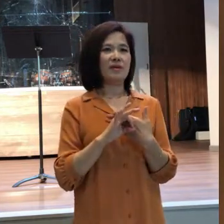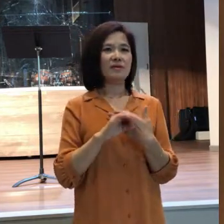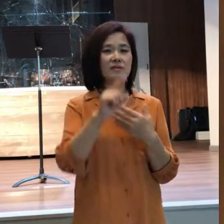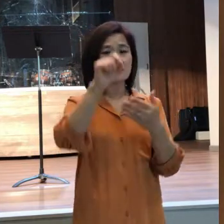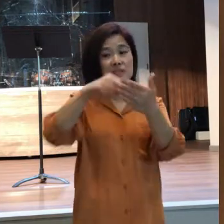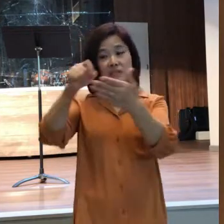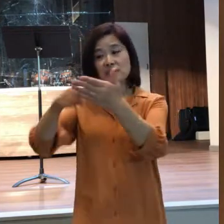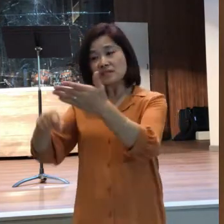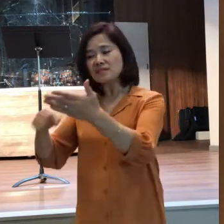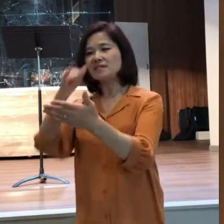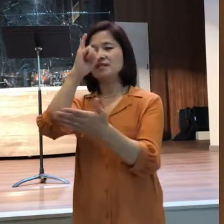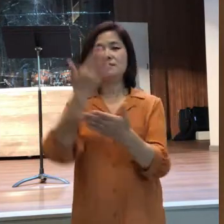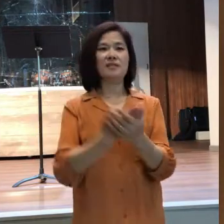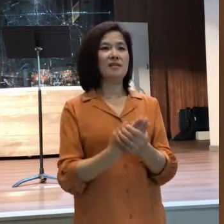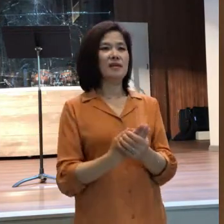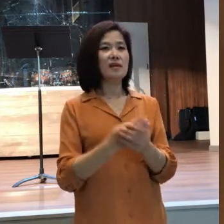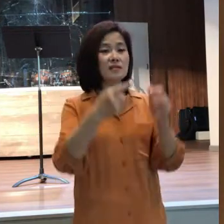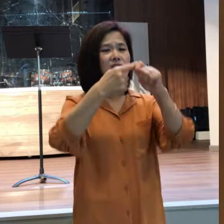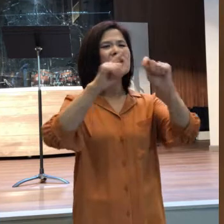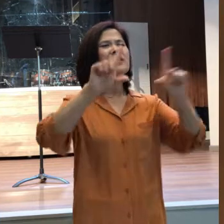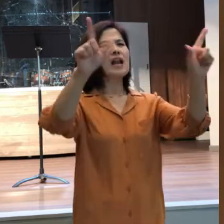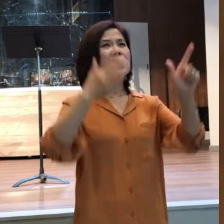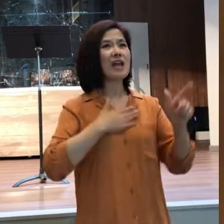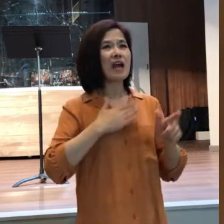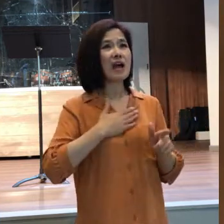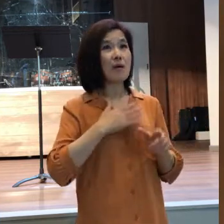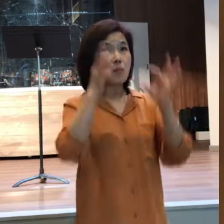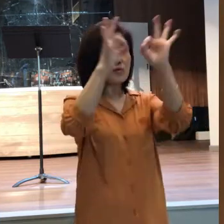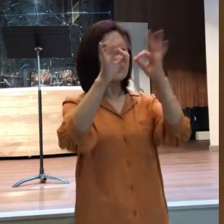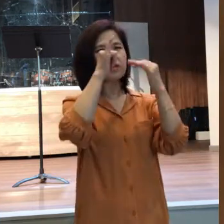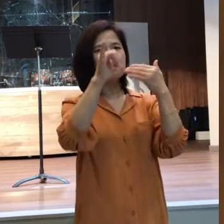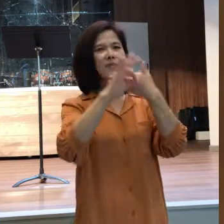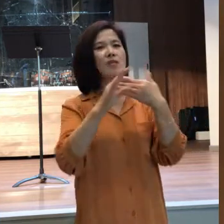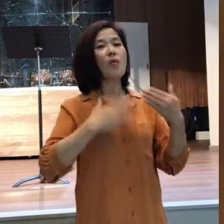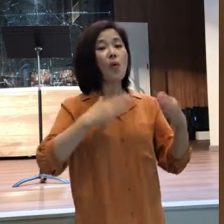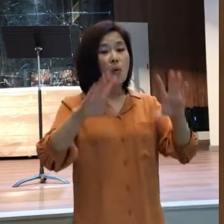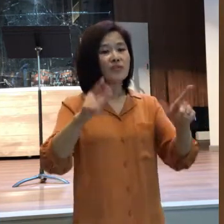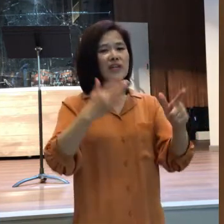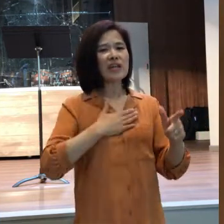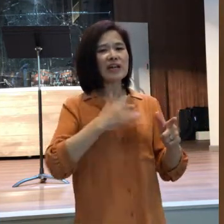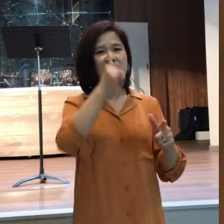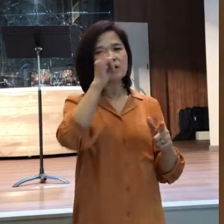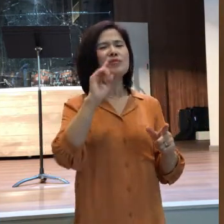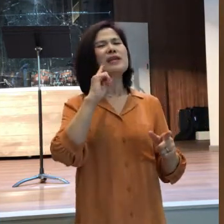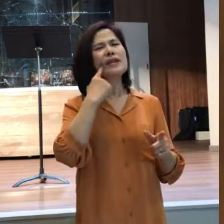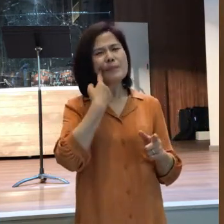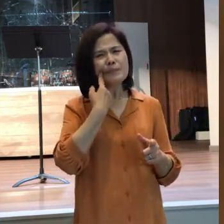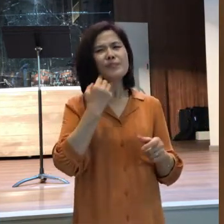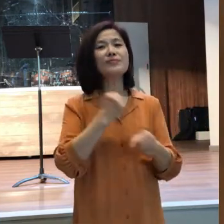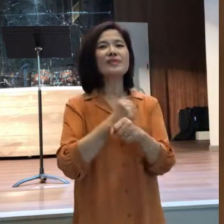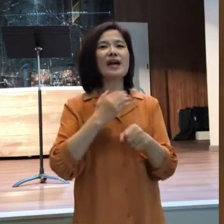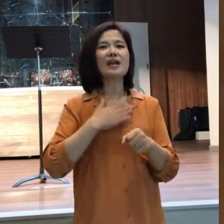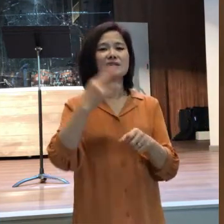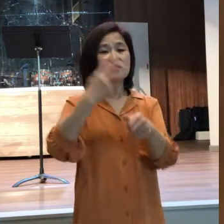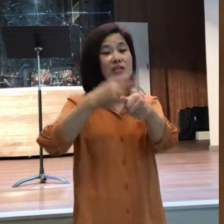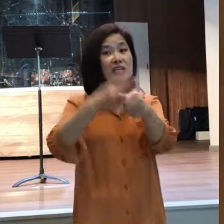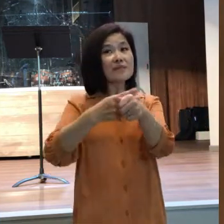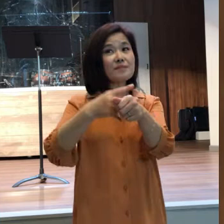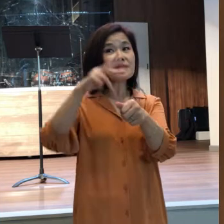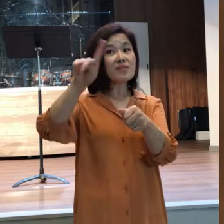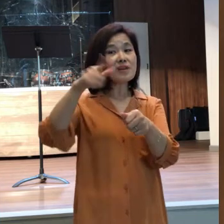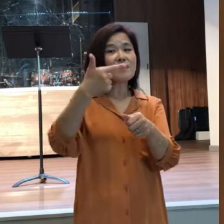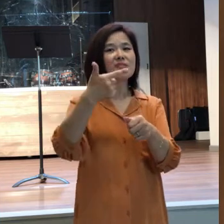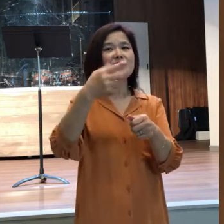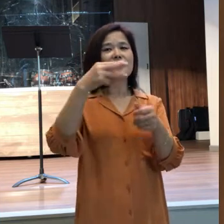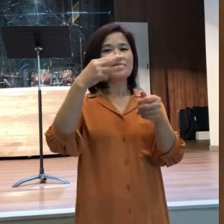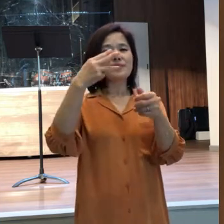그의 글은 이렇게 전개됩니다. 첫째 날 나는 오늘의 나를 있게 해준 예쁘고 인자한 나의 스승 애나 설리번을